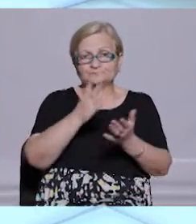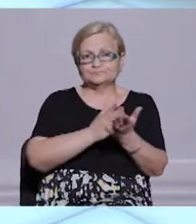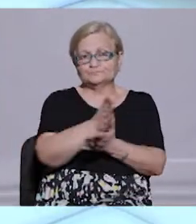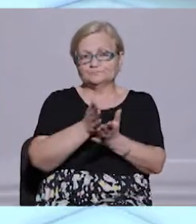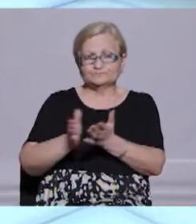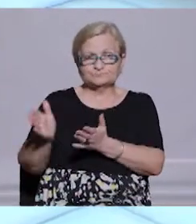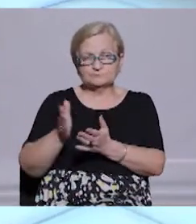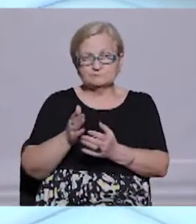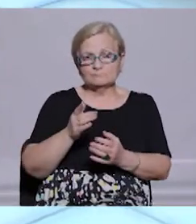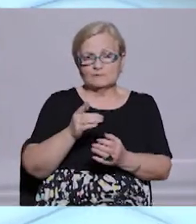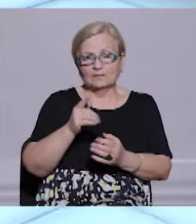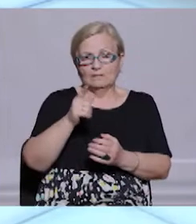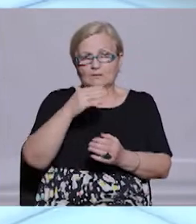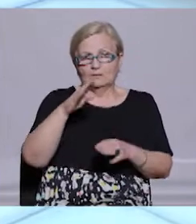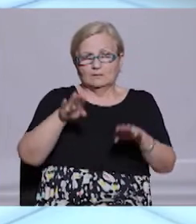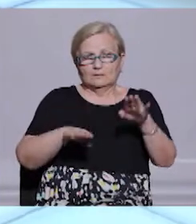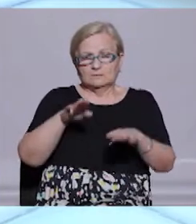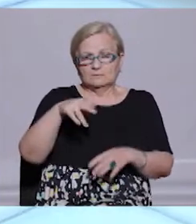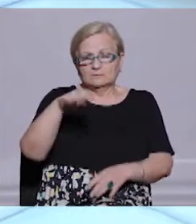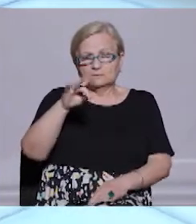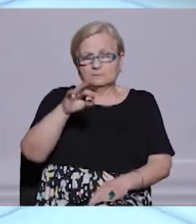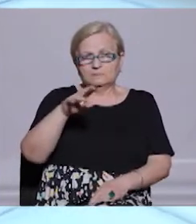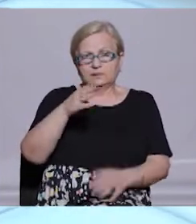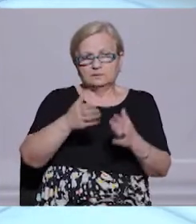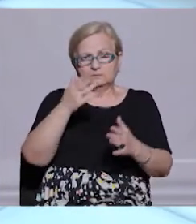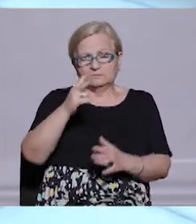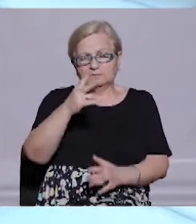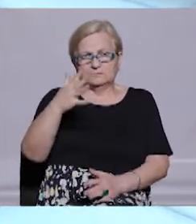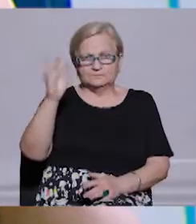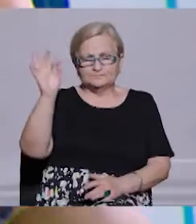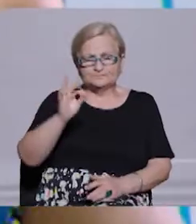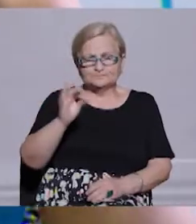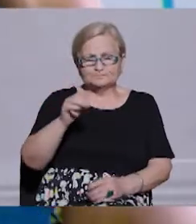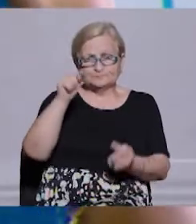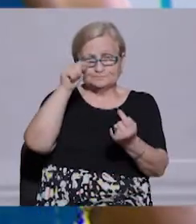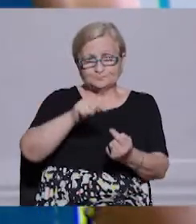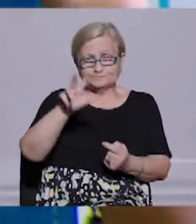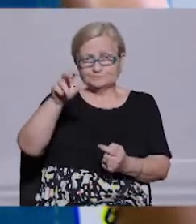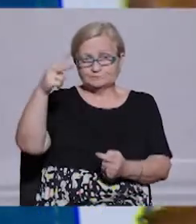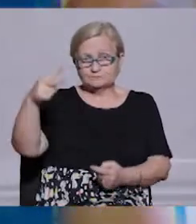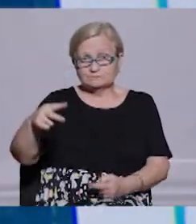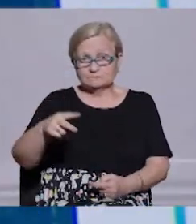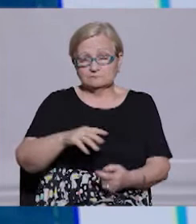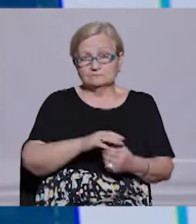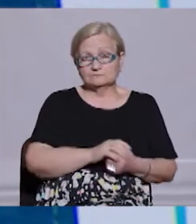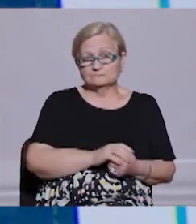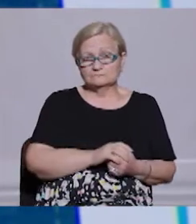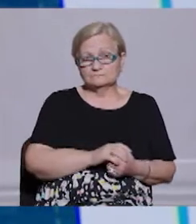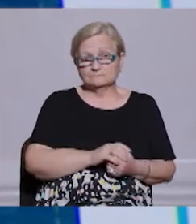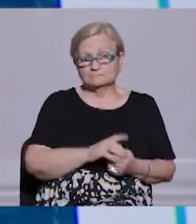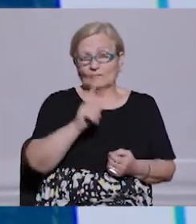ესე პროპორცია: თუ 25%-ს შეესაბამება 320 მოსწავლე,